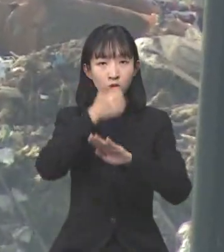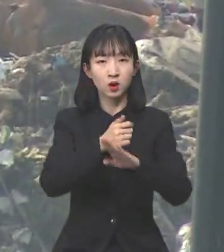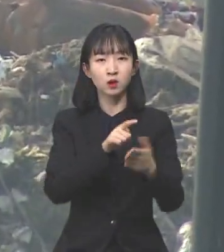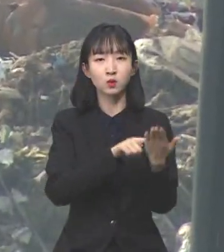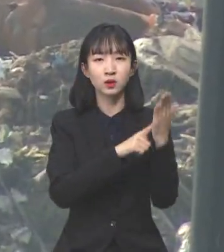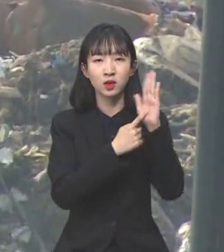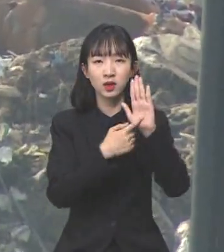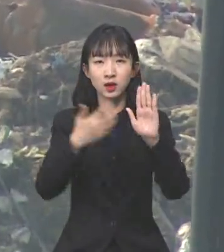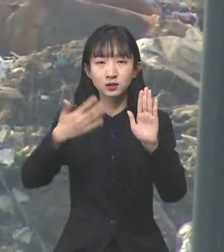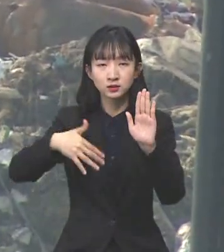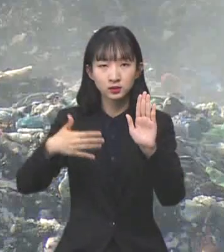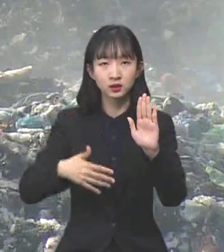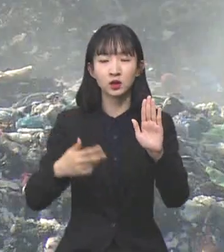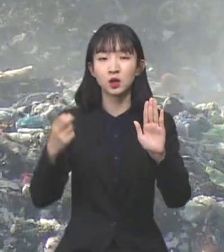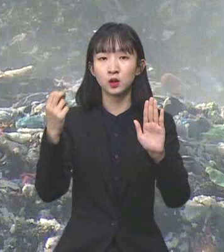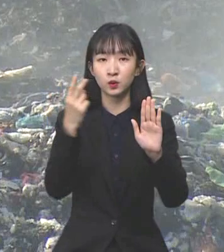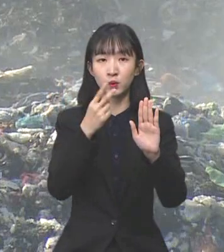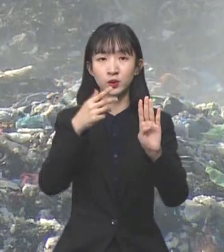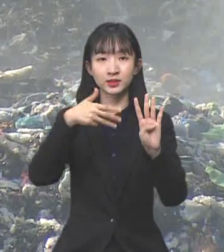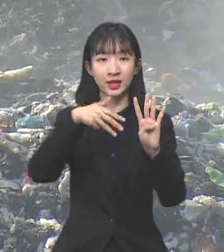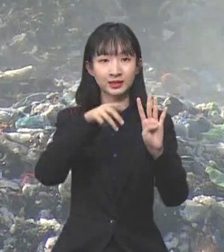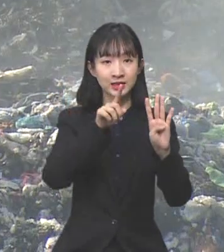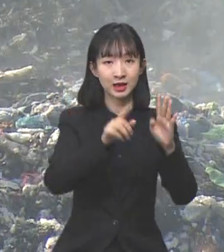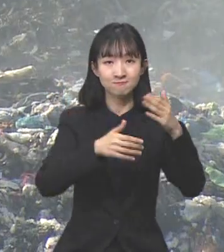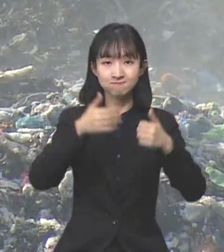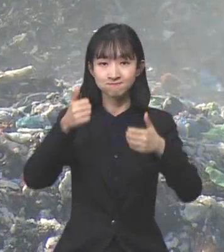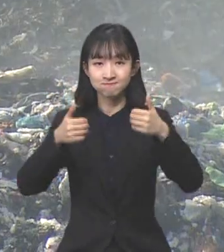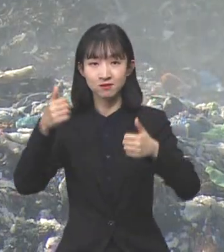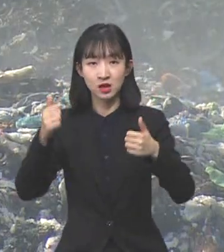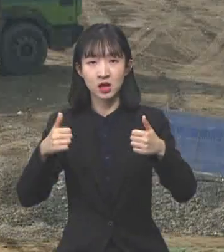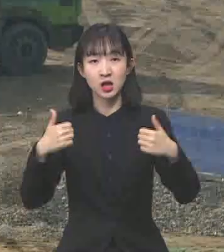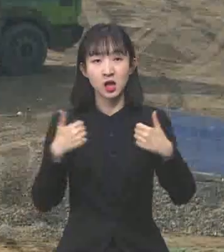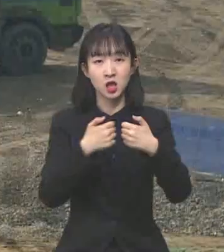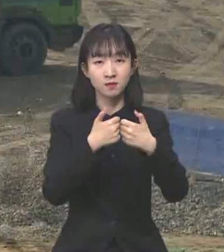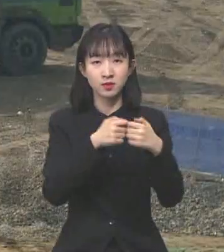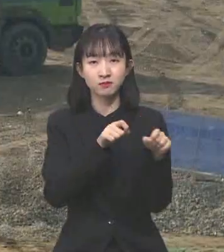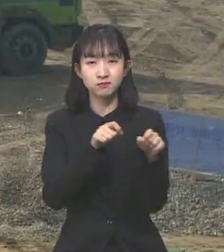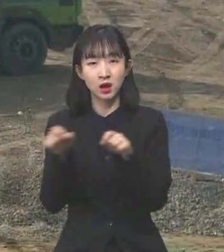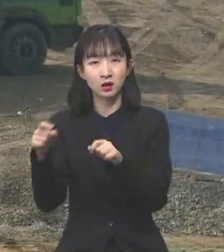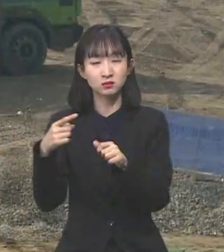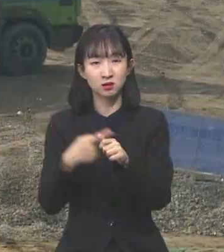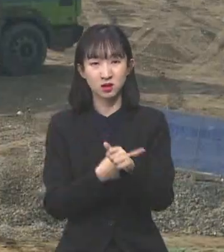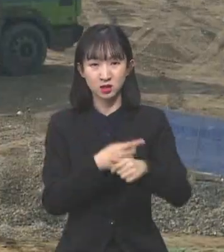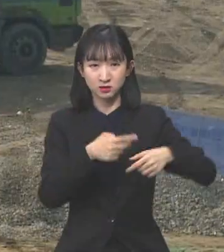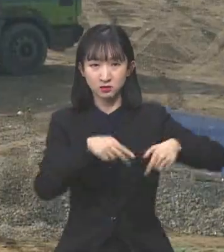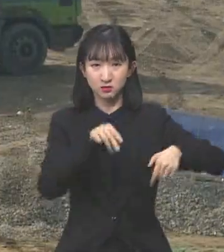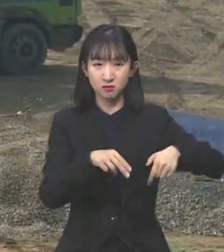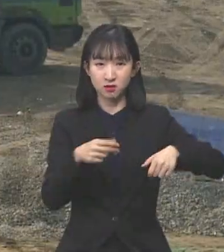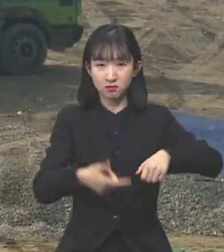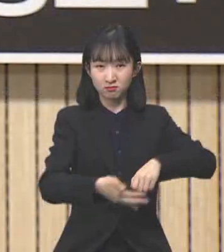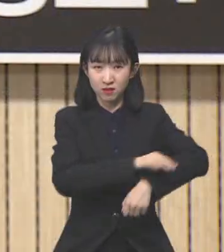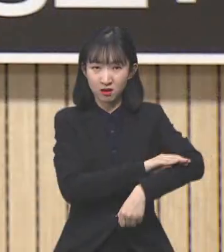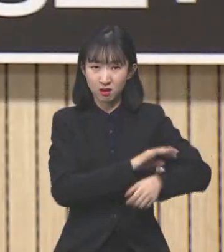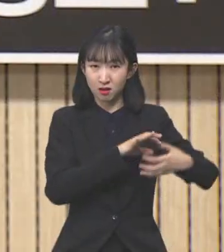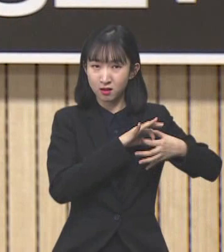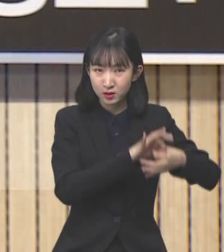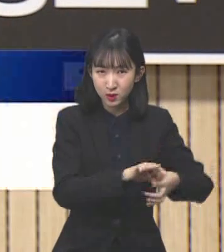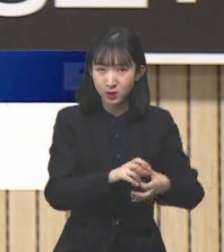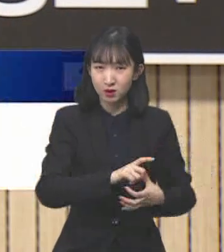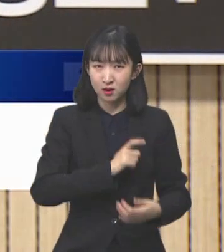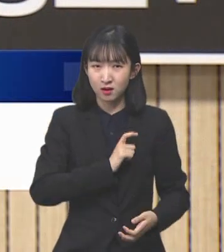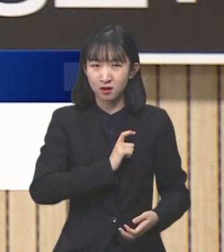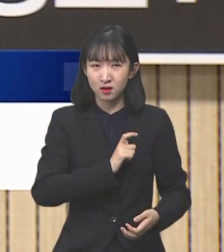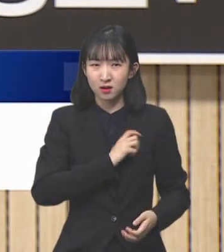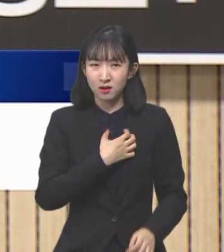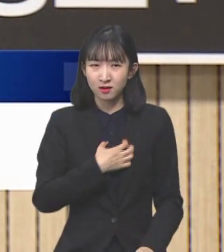않고 있는 데다 사자 협의 마 지어지지 부친의 매립이 연장에 대한 우려가 커지고 있습니다 2t 관리